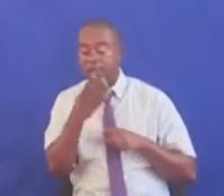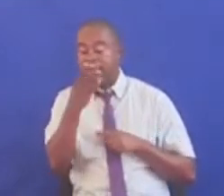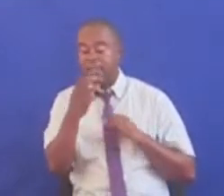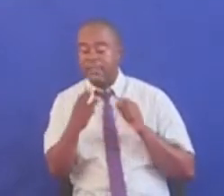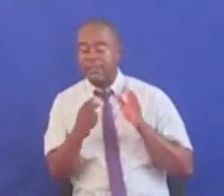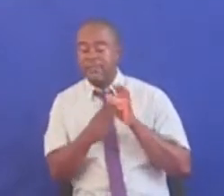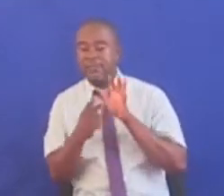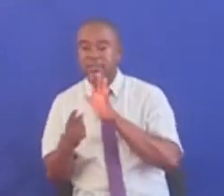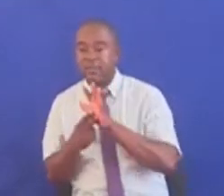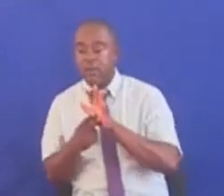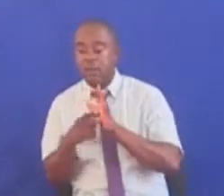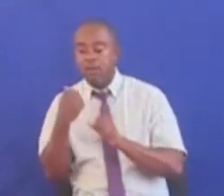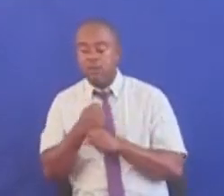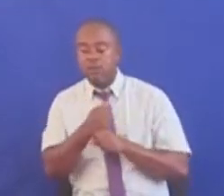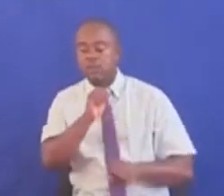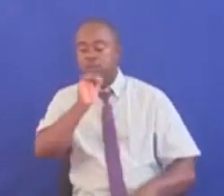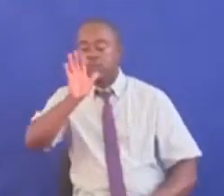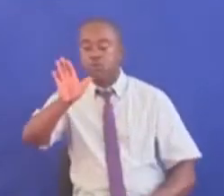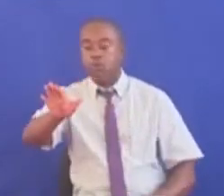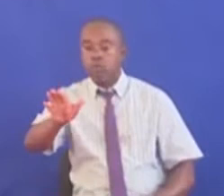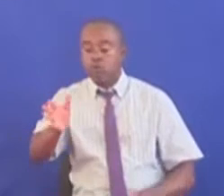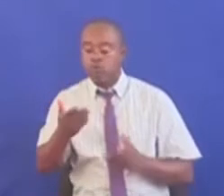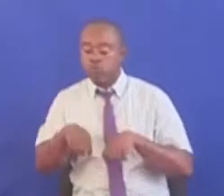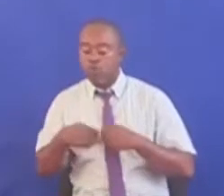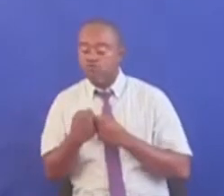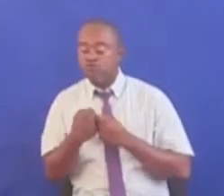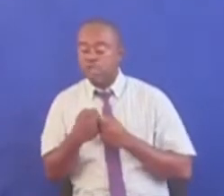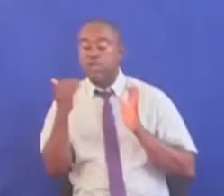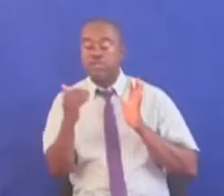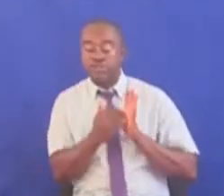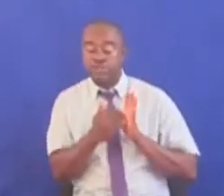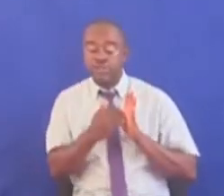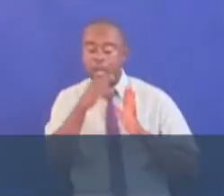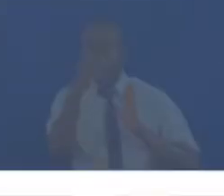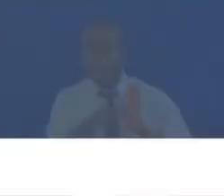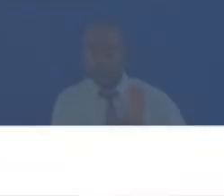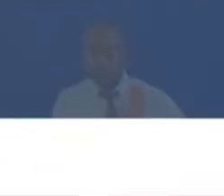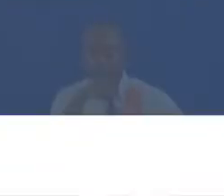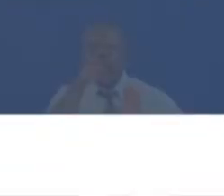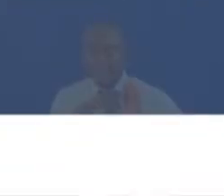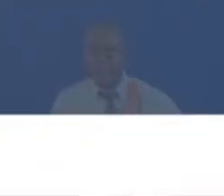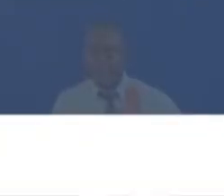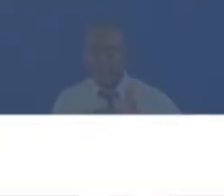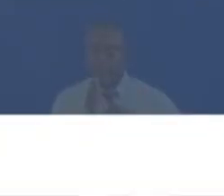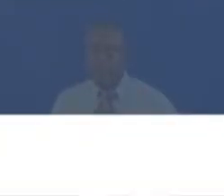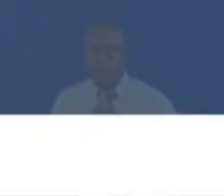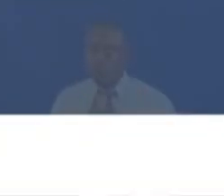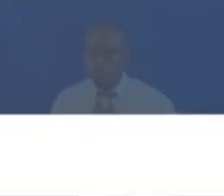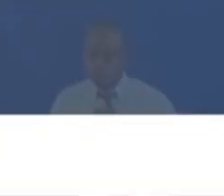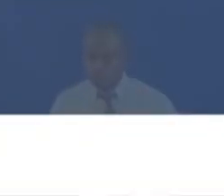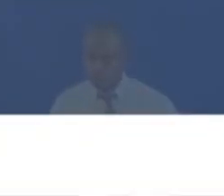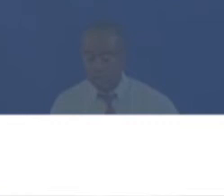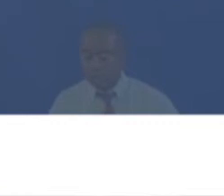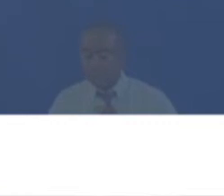1477 waliokuwa wamesimamishwa kazi kwa kukiuka sheria, kanuni, taratibu na miongozo inayosimamia nidhamu katika utumishi wa